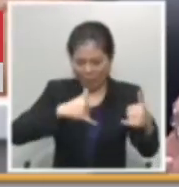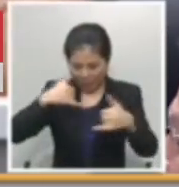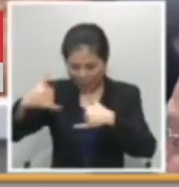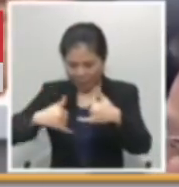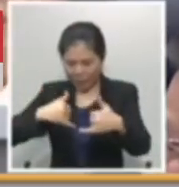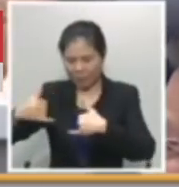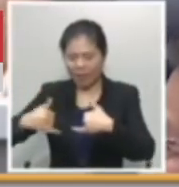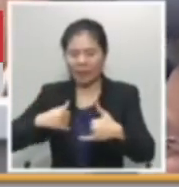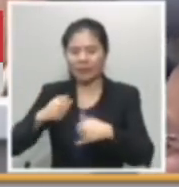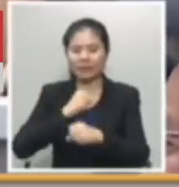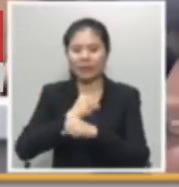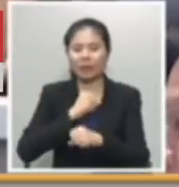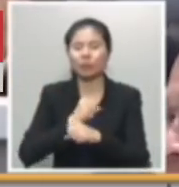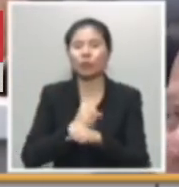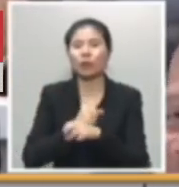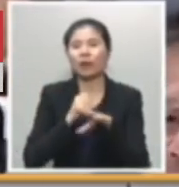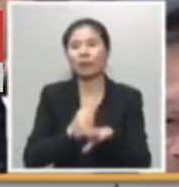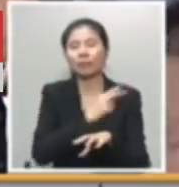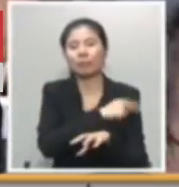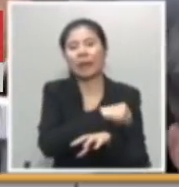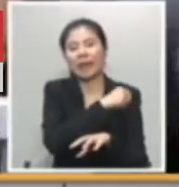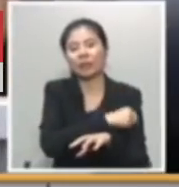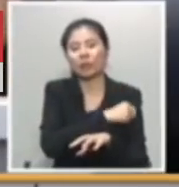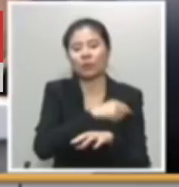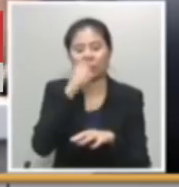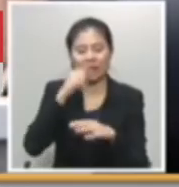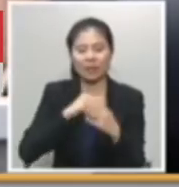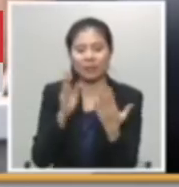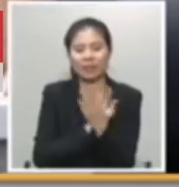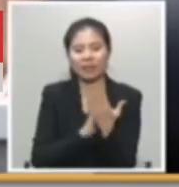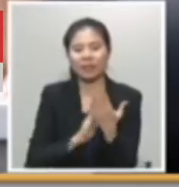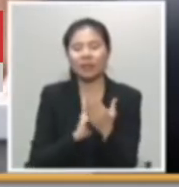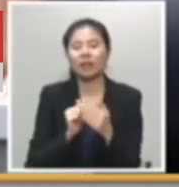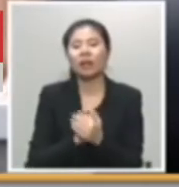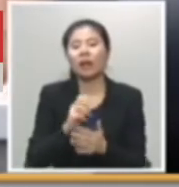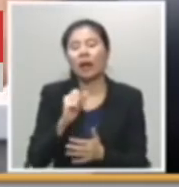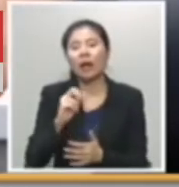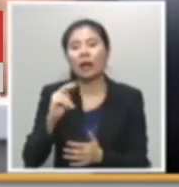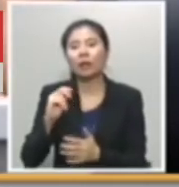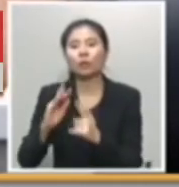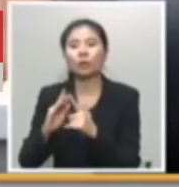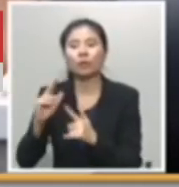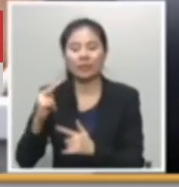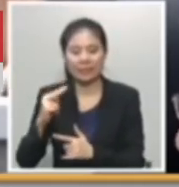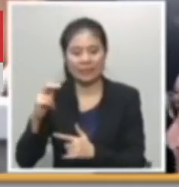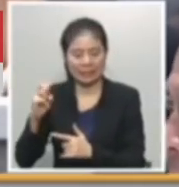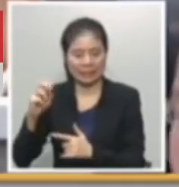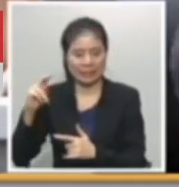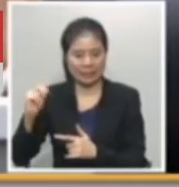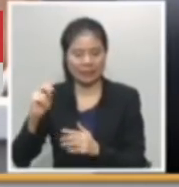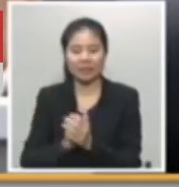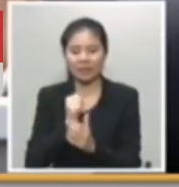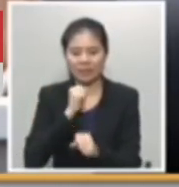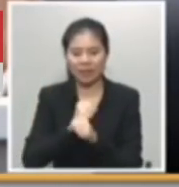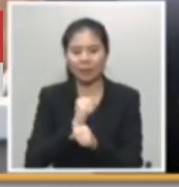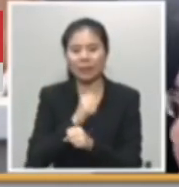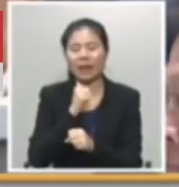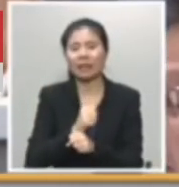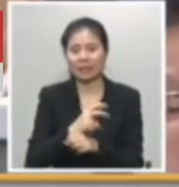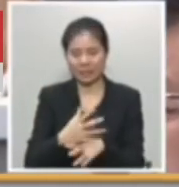ยผมมั่นใจแล้วท่านผู้นำท่านอนุทินชาญวีรกุลทำได้และทำแน่นอนให้ท่านนายกสนับสนุนหน่อยเถอะ